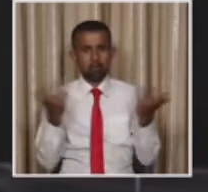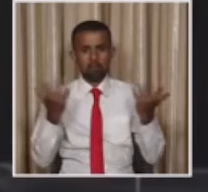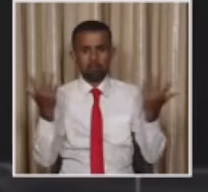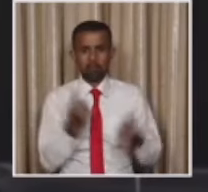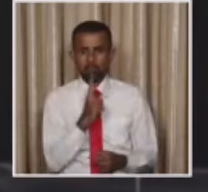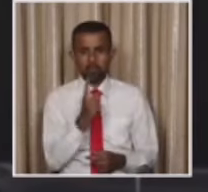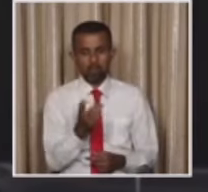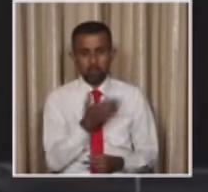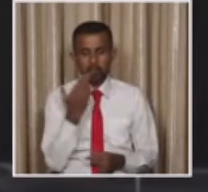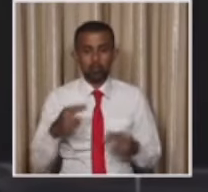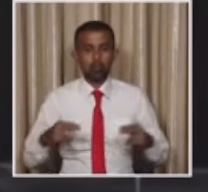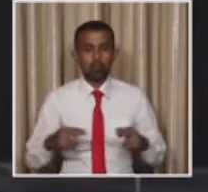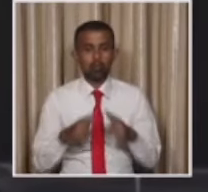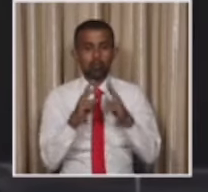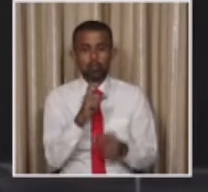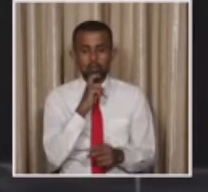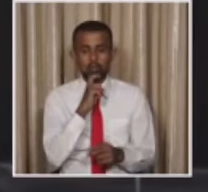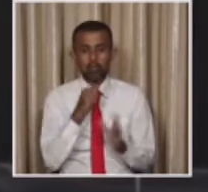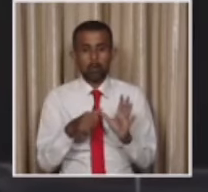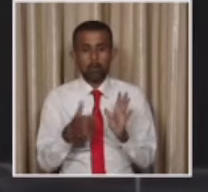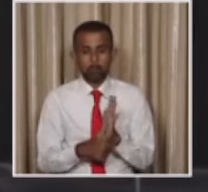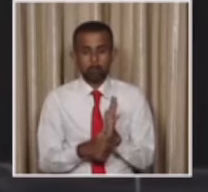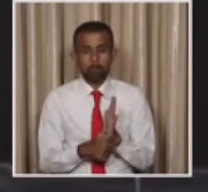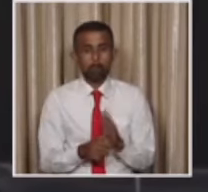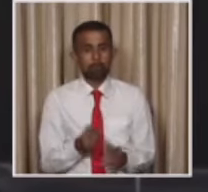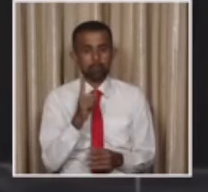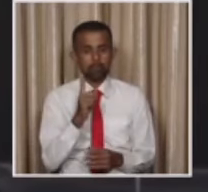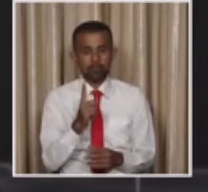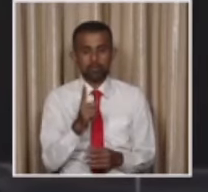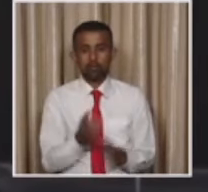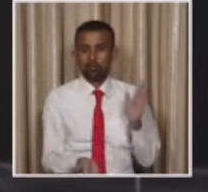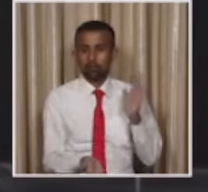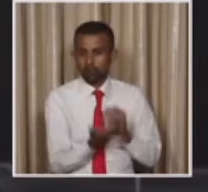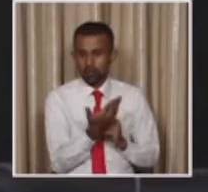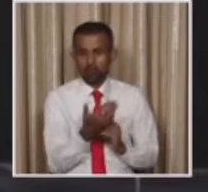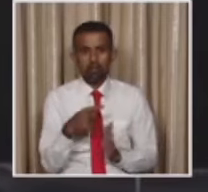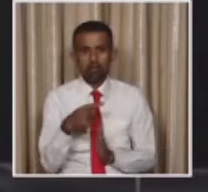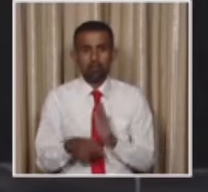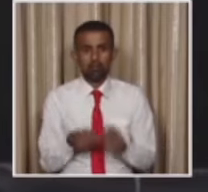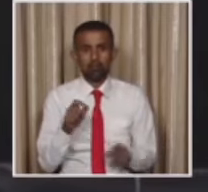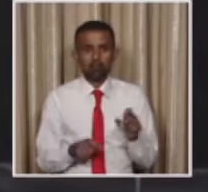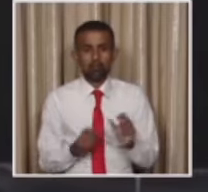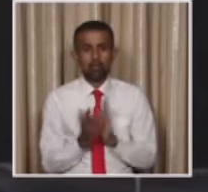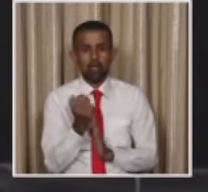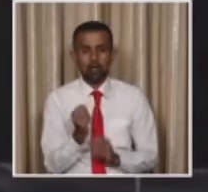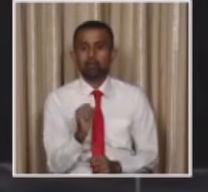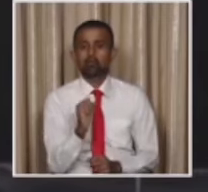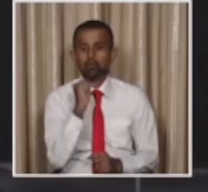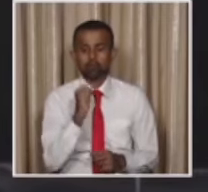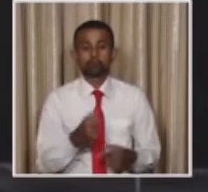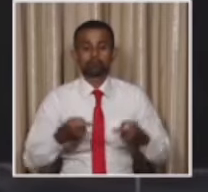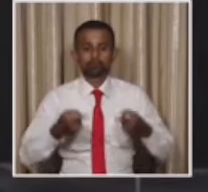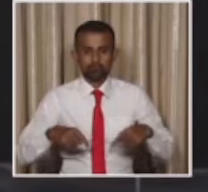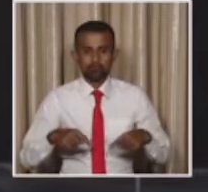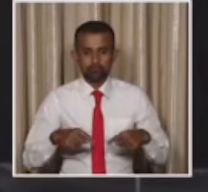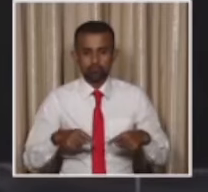නම් ශ්‍රේෂ්ඨාධිකරණයට පනත් කෙටුම්පත් සඳහා යන්න මේ රටේ රටවැසියට තියෙන අයිතිය මොකද්ද? අනිත් එක මම